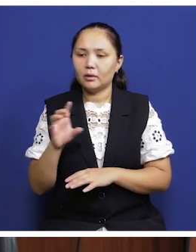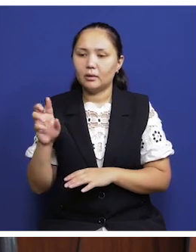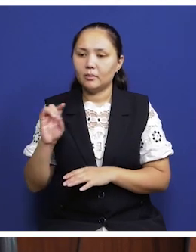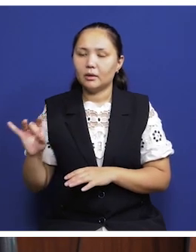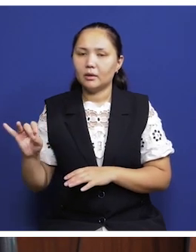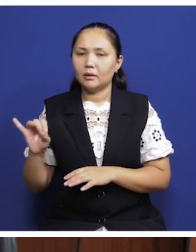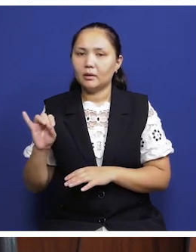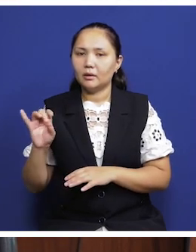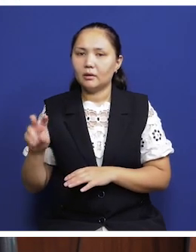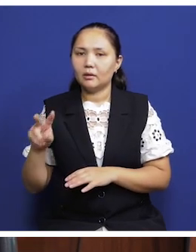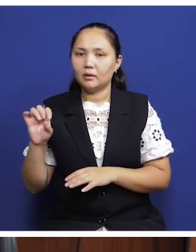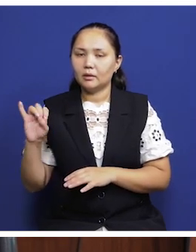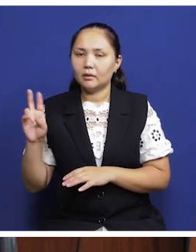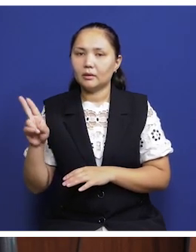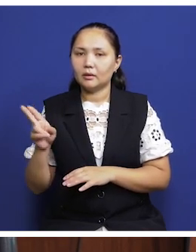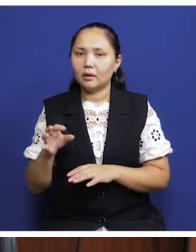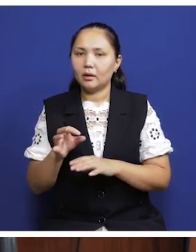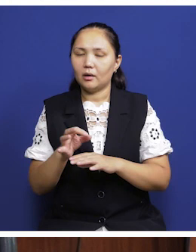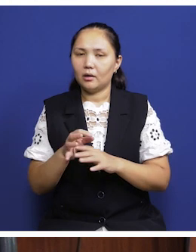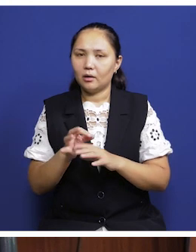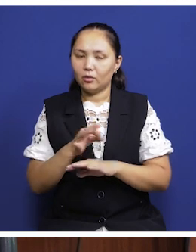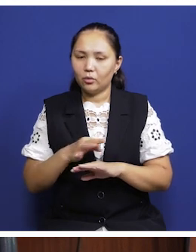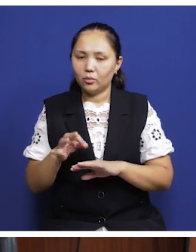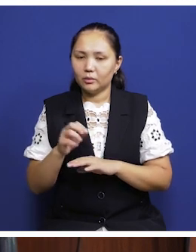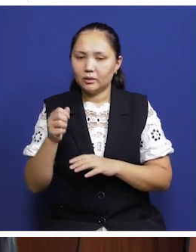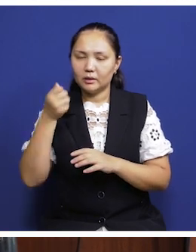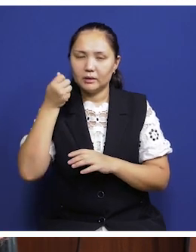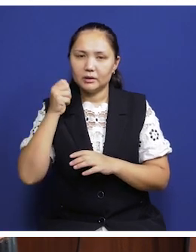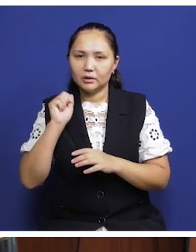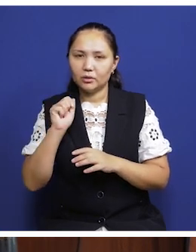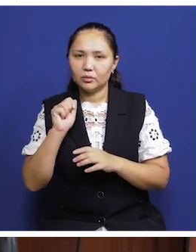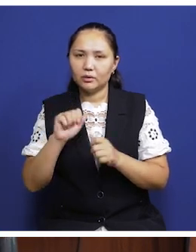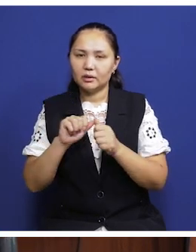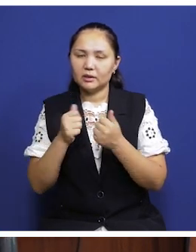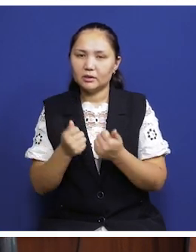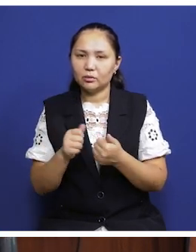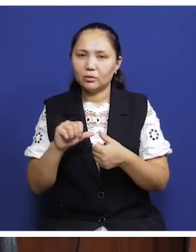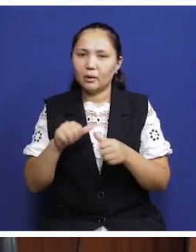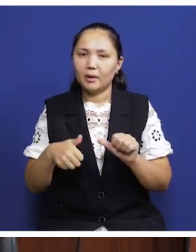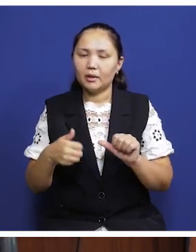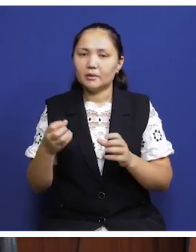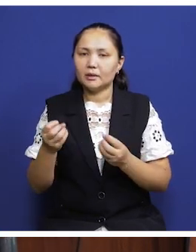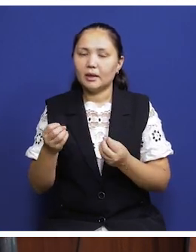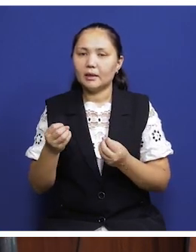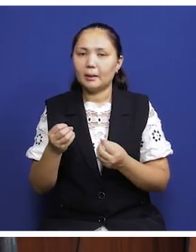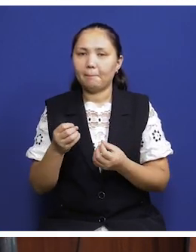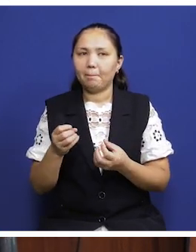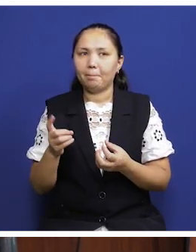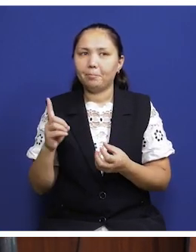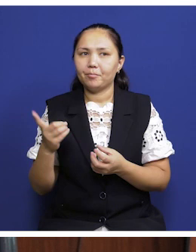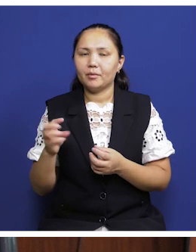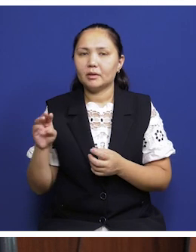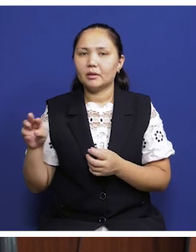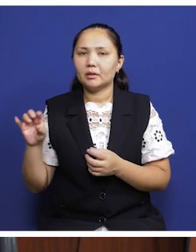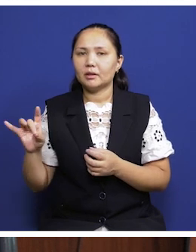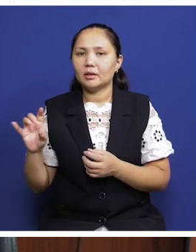де жағы бұрынғы жүйенің ескіруі жағы тоқ кернеуін көтере алмай жатқан жағы неге қосымша тағы да бір